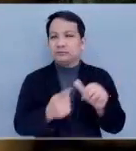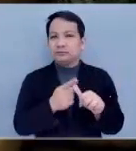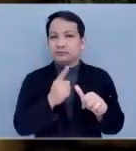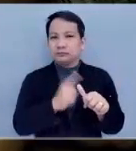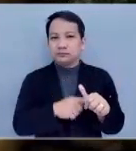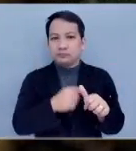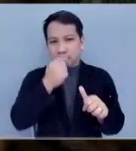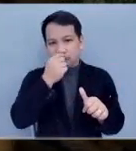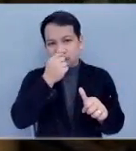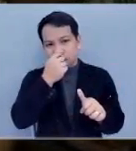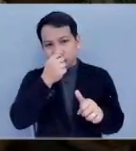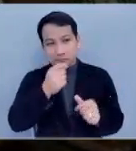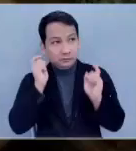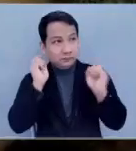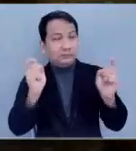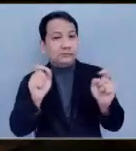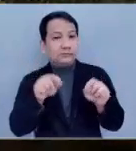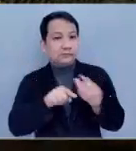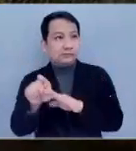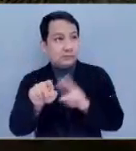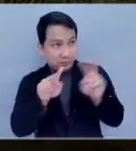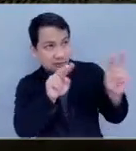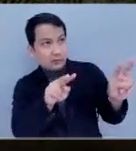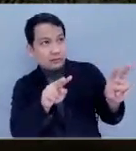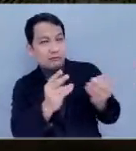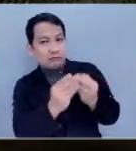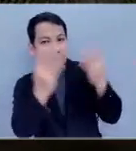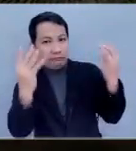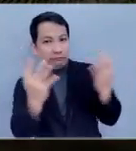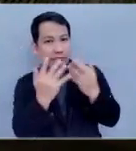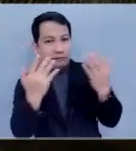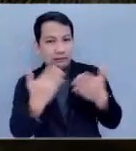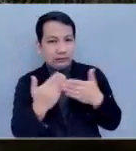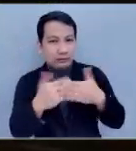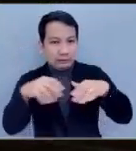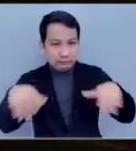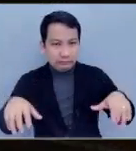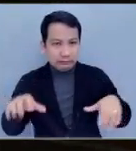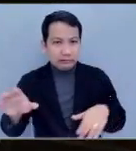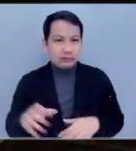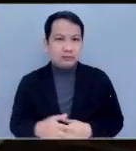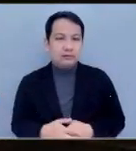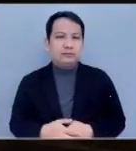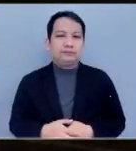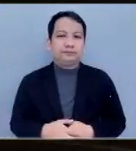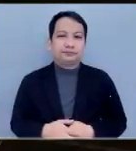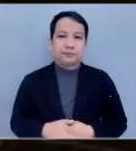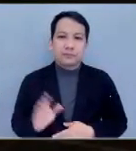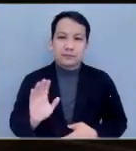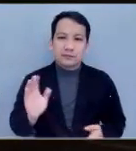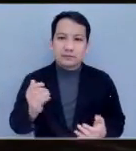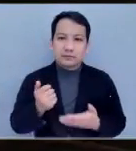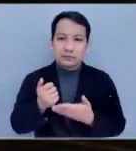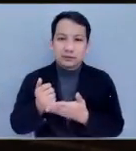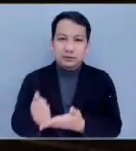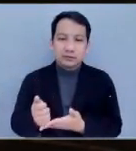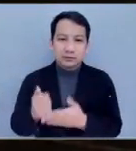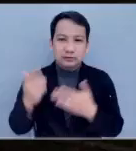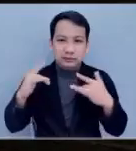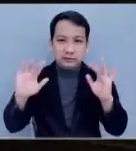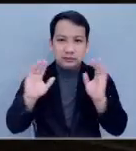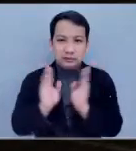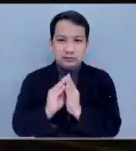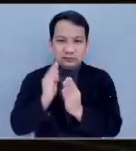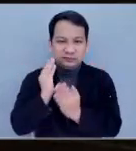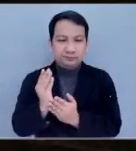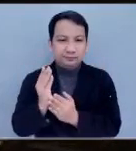pero dali-dali rin siyang lumikas n makita niya ang malakas na apoy malapit sa kanyang bahay hindi nakatulong na gawa rin sa light materials ang